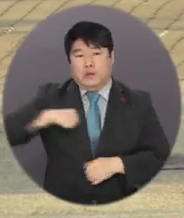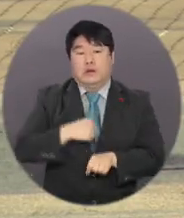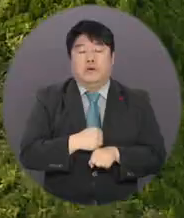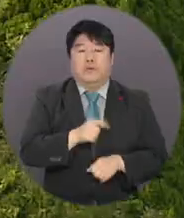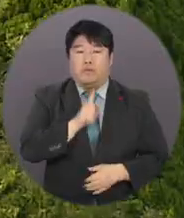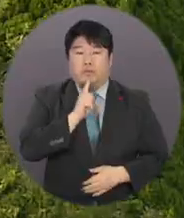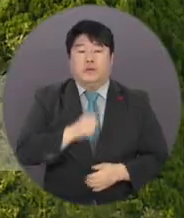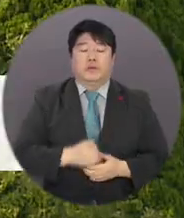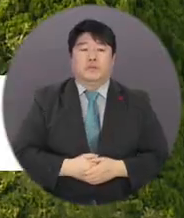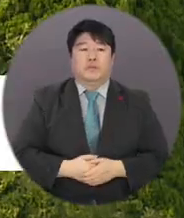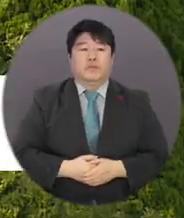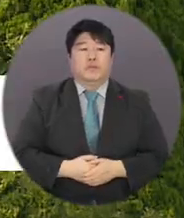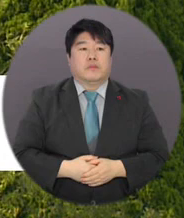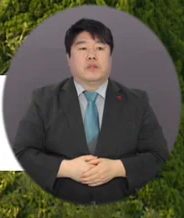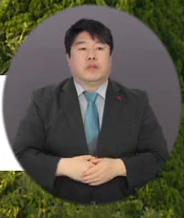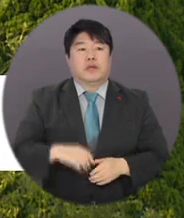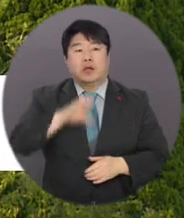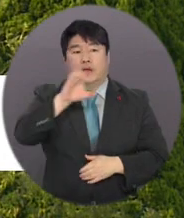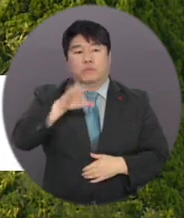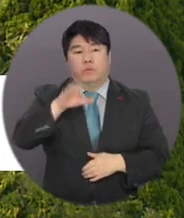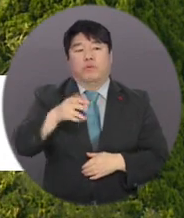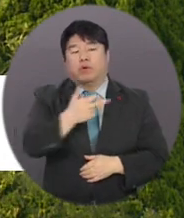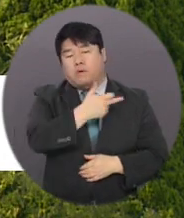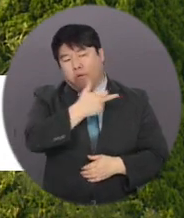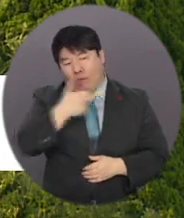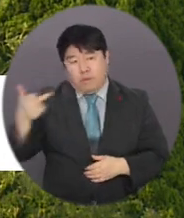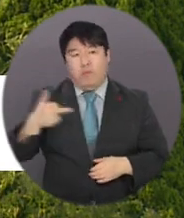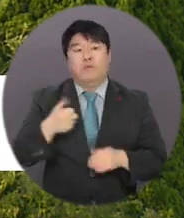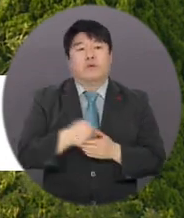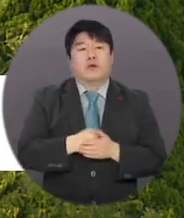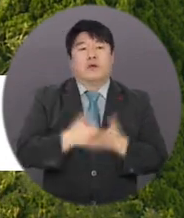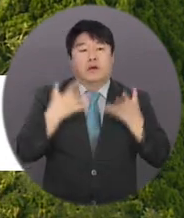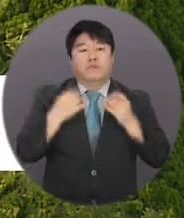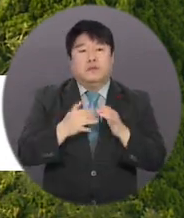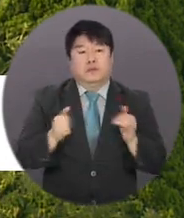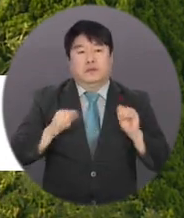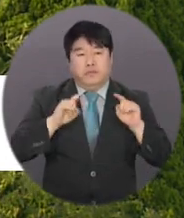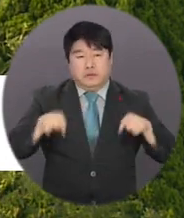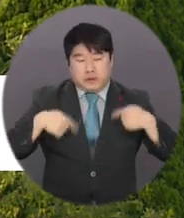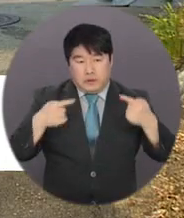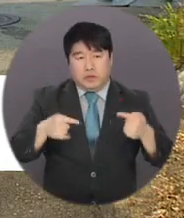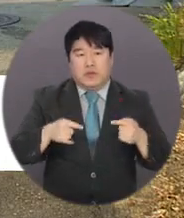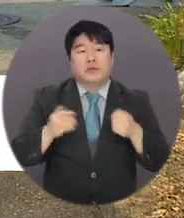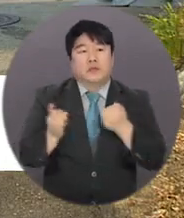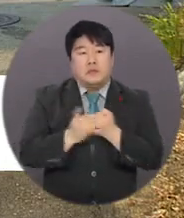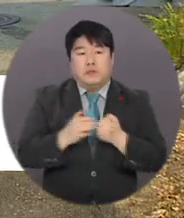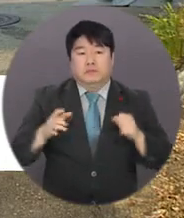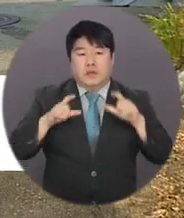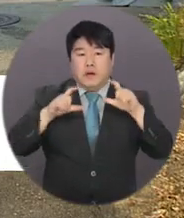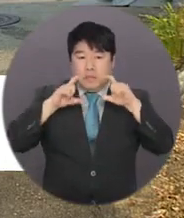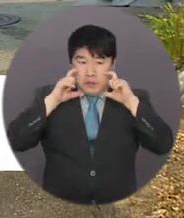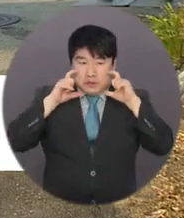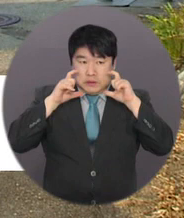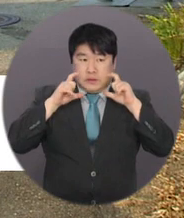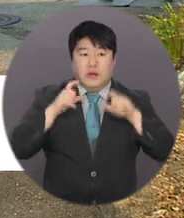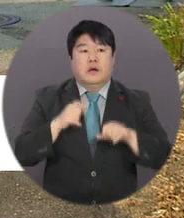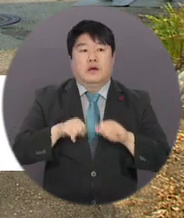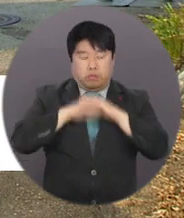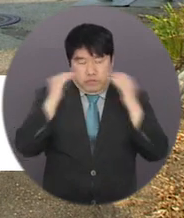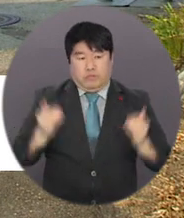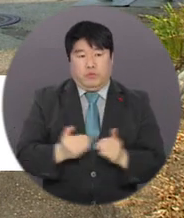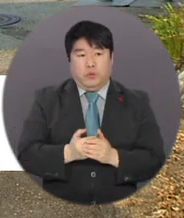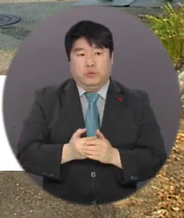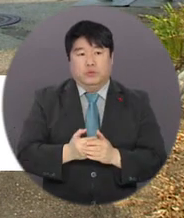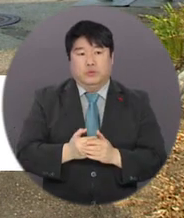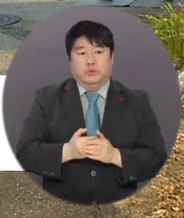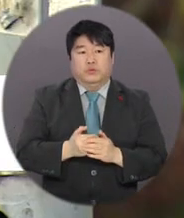확인됐습니다. 캠프에서는 이제 규모가 워낙 크고 많이 이제 참석을 하다 보니까 마스크를 뭐 다